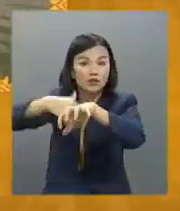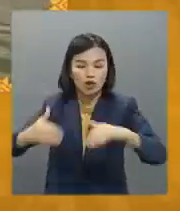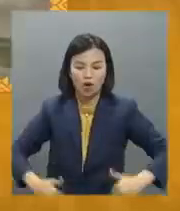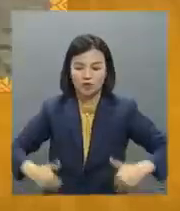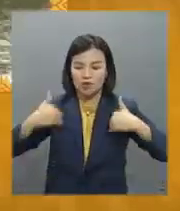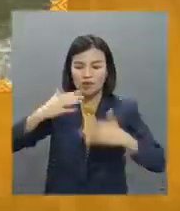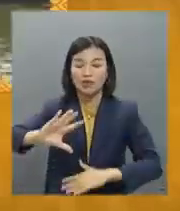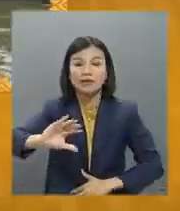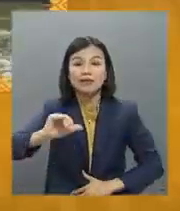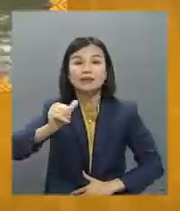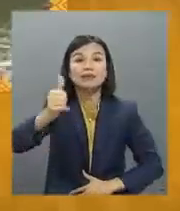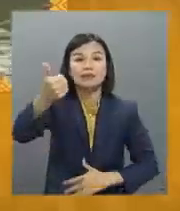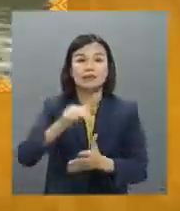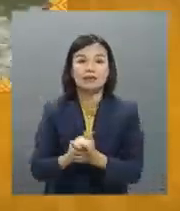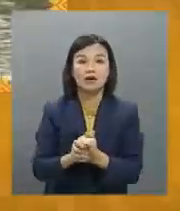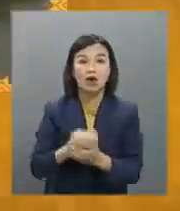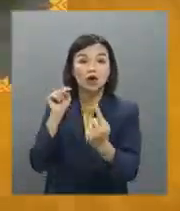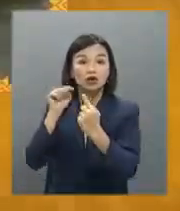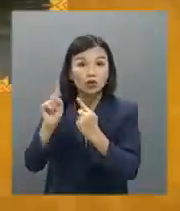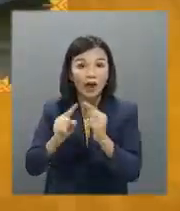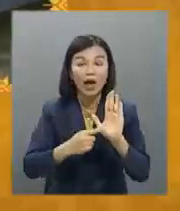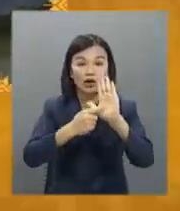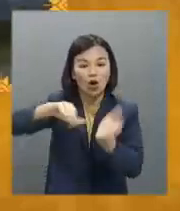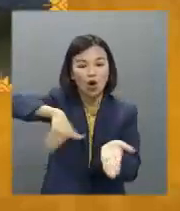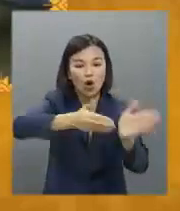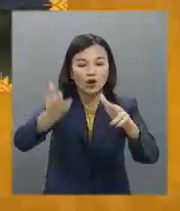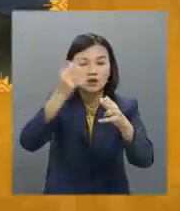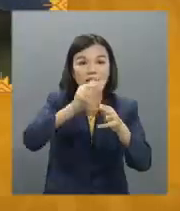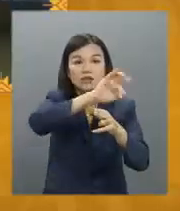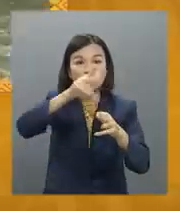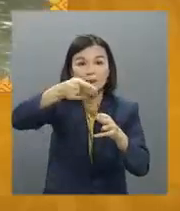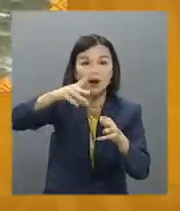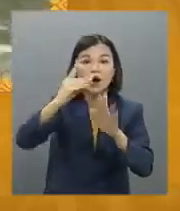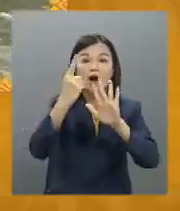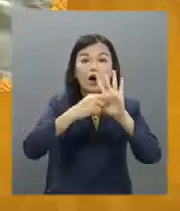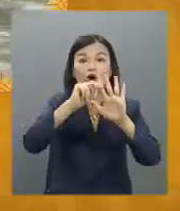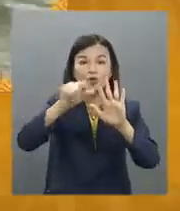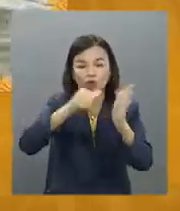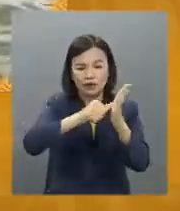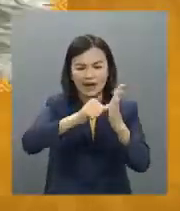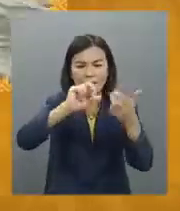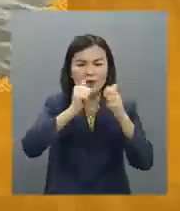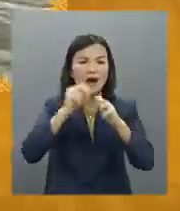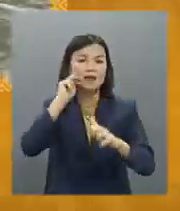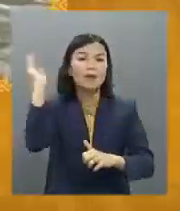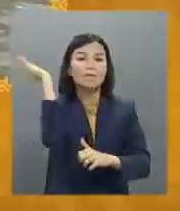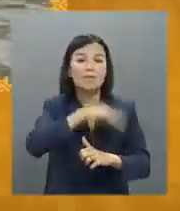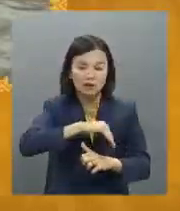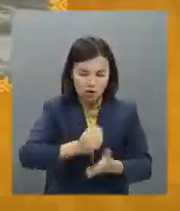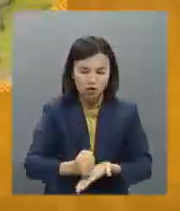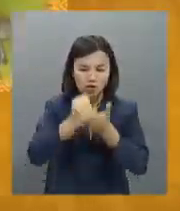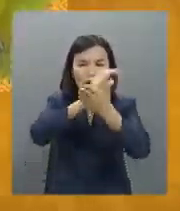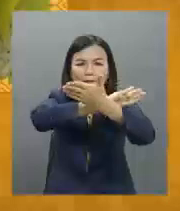าชนมีสภาพแวดล้อมและคุณภาพชีวิตที่ดีขึ้นเช่นเดียวกับคลองพดุงกรุงเกษมที่แก้ไขปัญหาน้ำเน่าเ